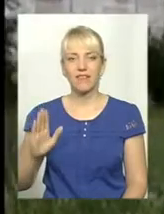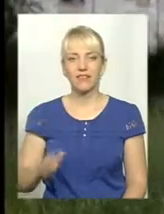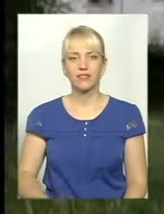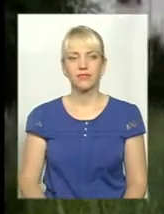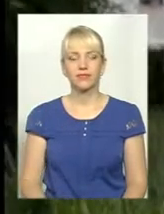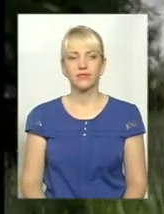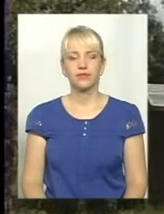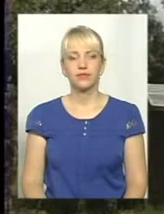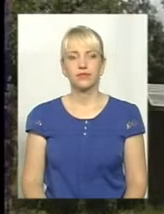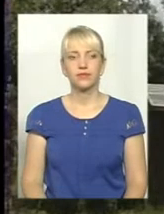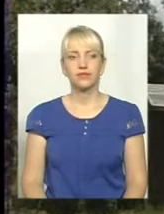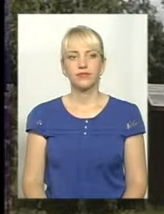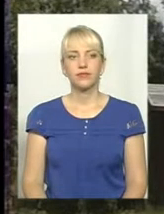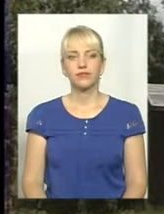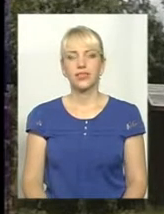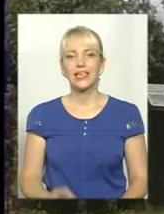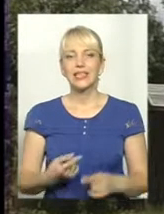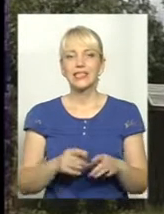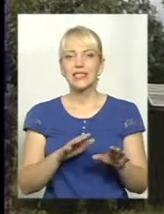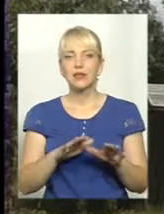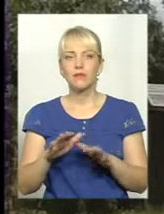Чарівні самчики.